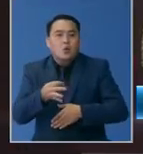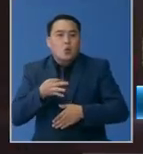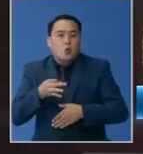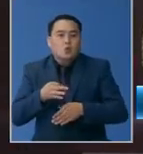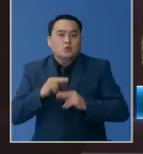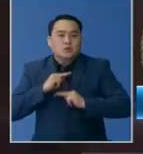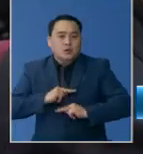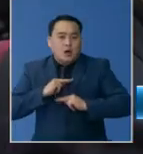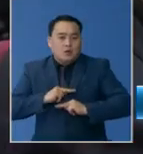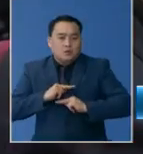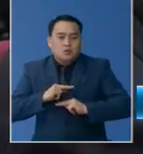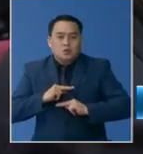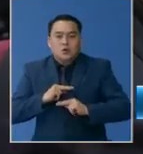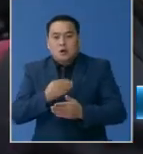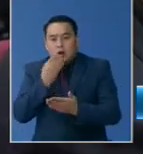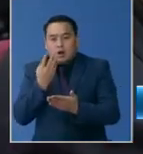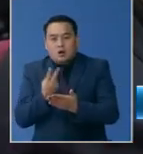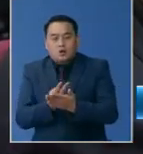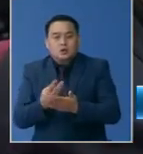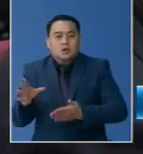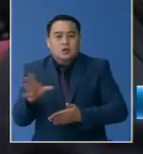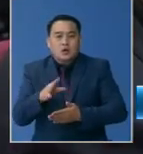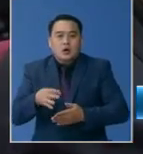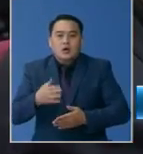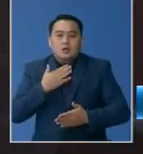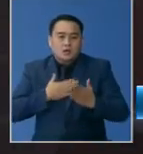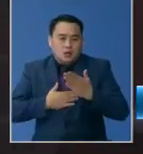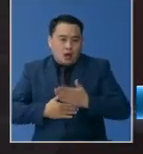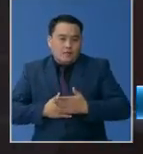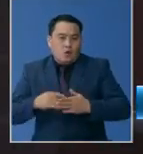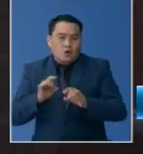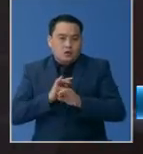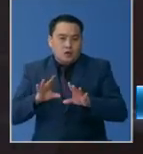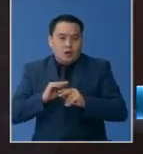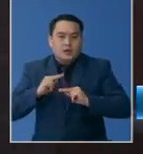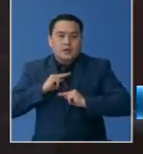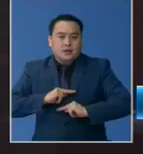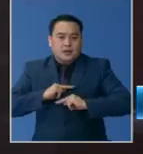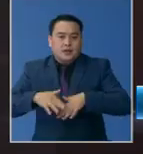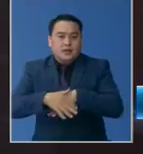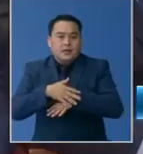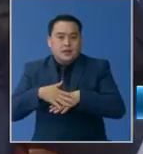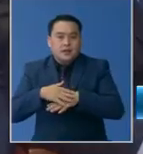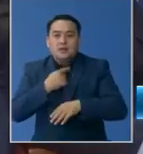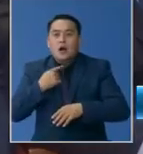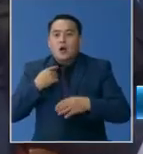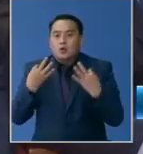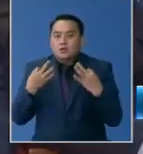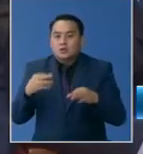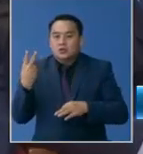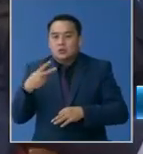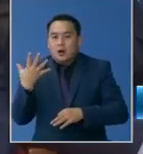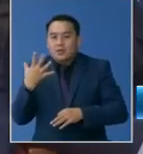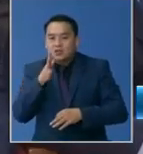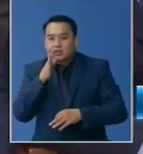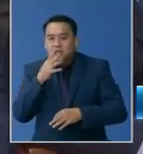игі істер дараланды. Облыс әкімі Амандық Баталов ризашылығын білдірді. Ел еңбегі деді. Жетісулықтардың тәуелсіздіктің 25